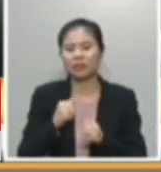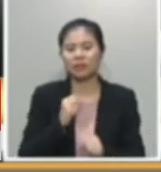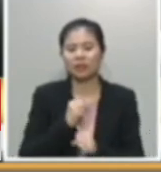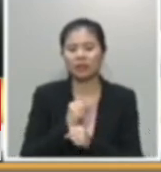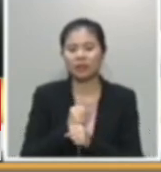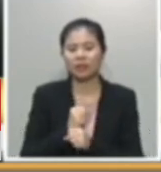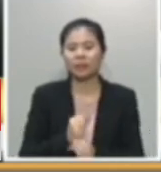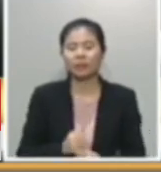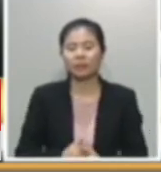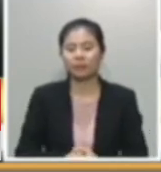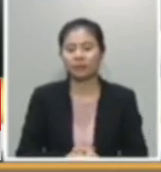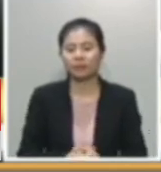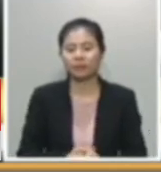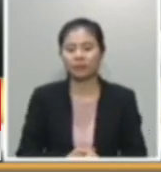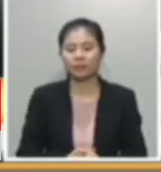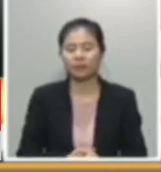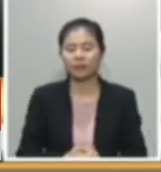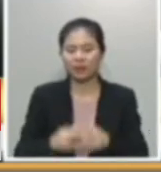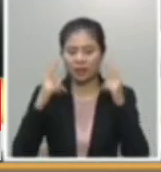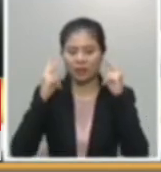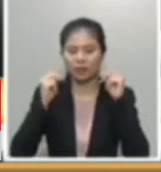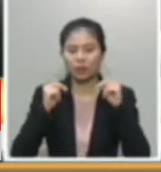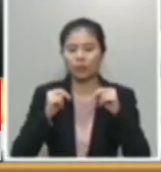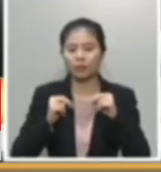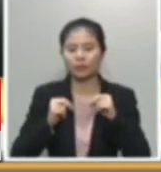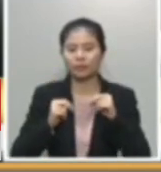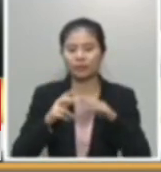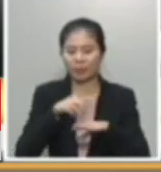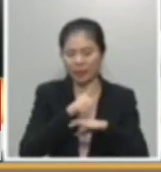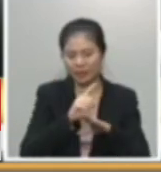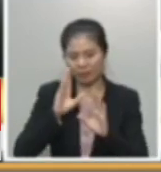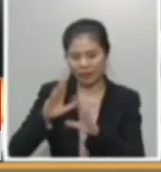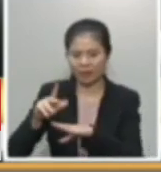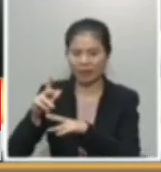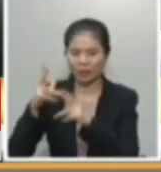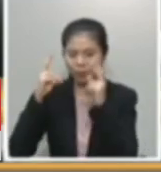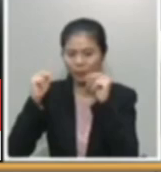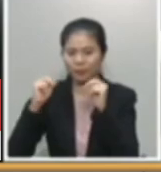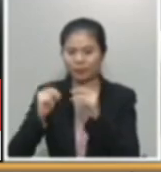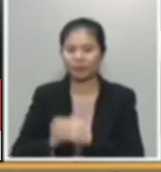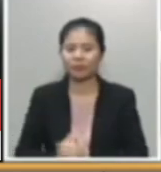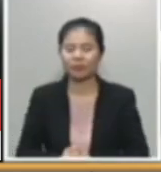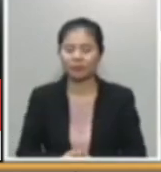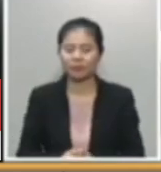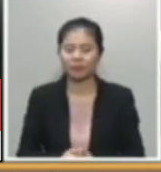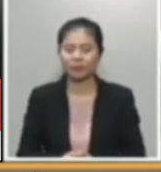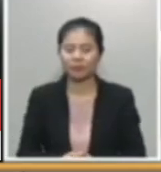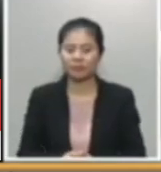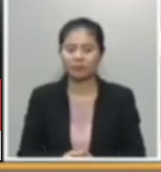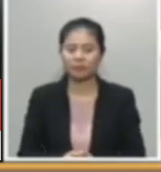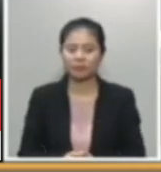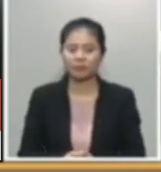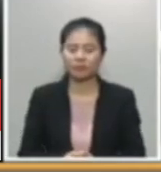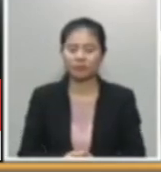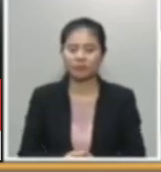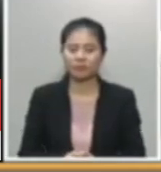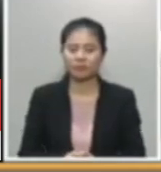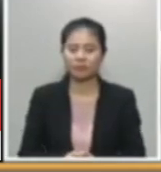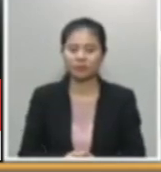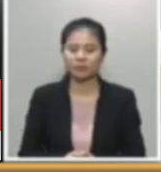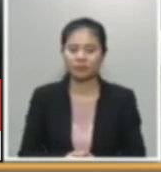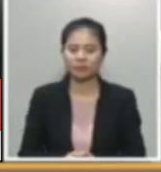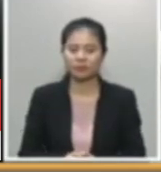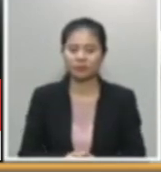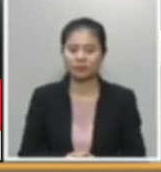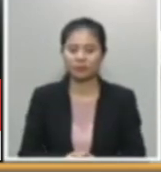ที่เคารพค่ะท่านนายกท่านประธานผ่านไปถึงท่านนายกรัฐมนตรีจะสง่างามยิ่งนักค่ะ